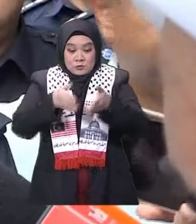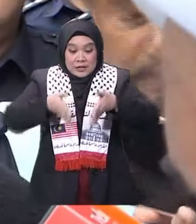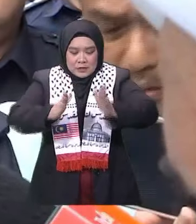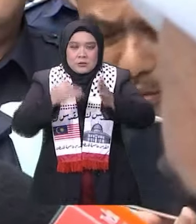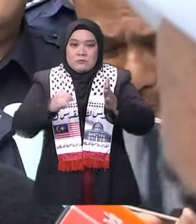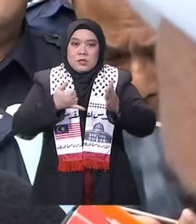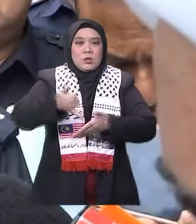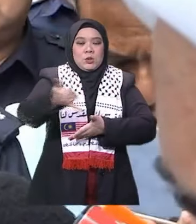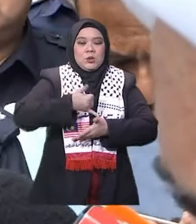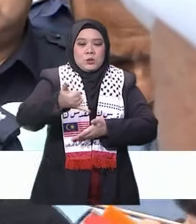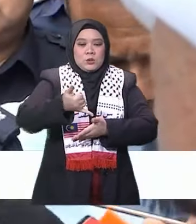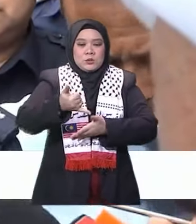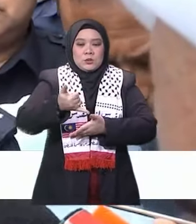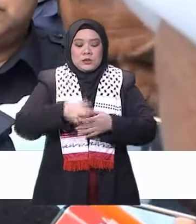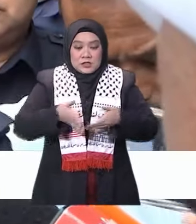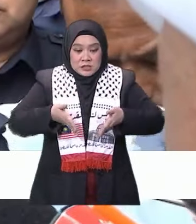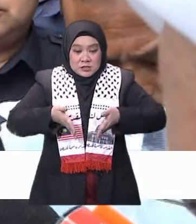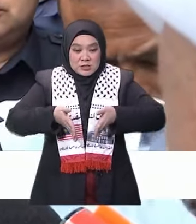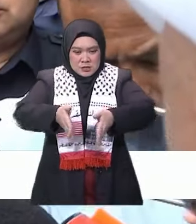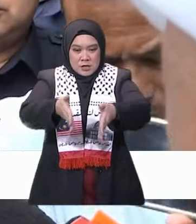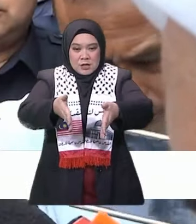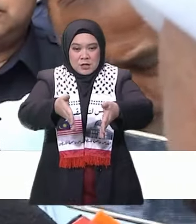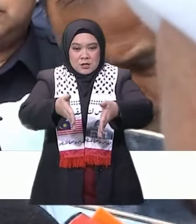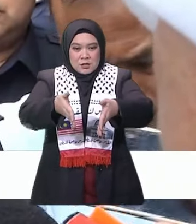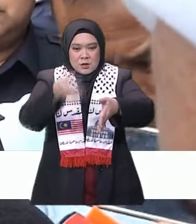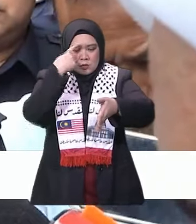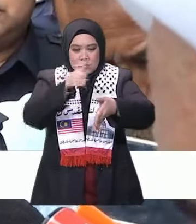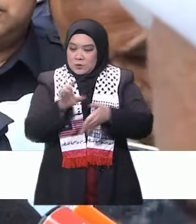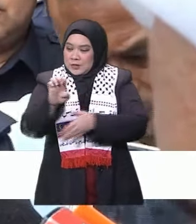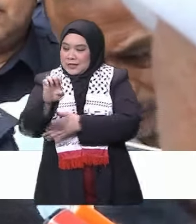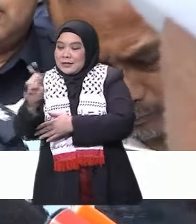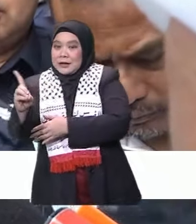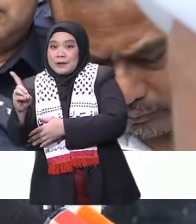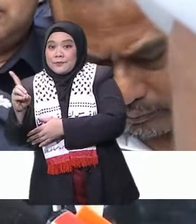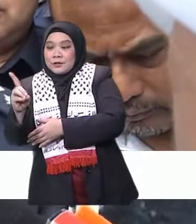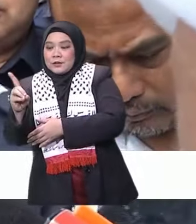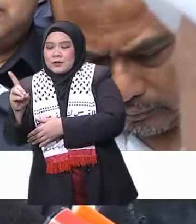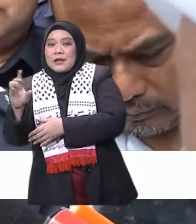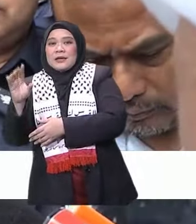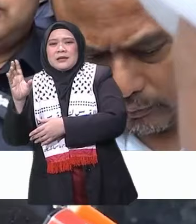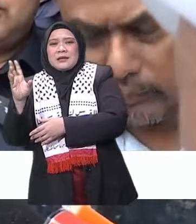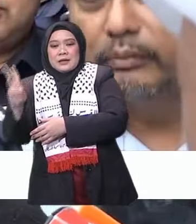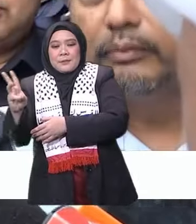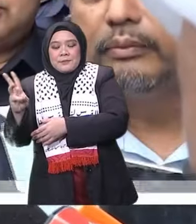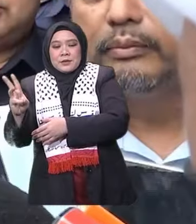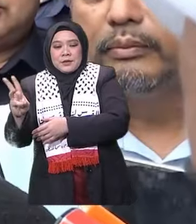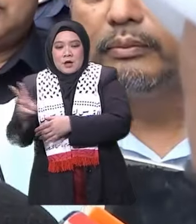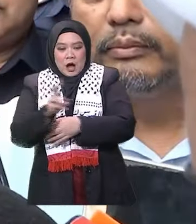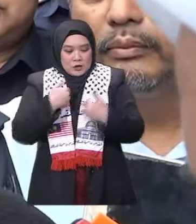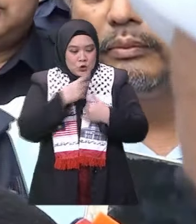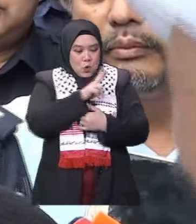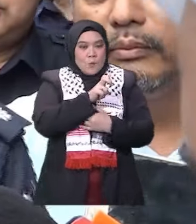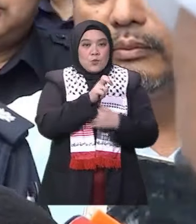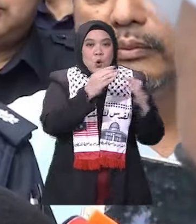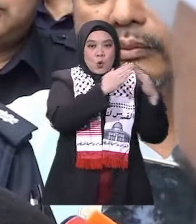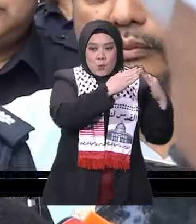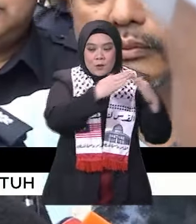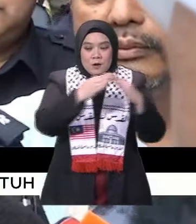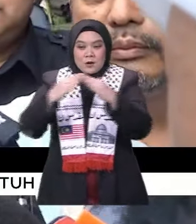mendapati laluan jalan menghala ke Jalan E6 tu yang menempatkan lebih kurang 20 buah rumah teres